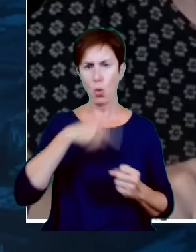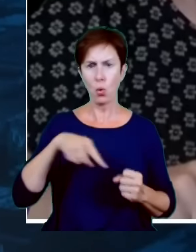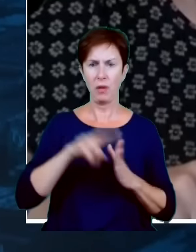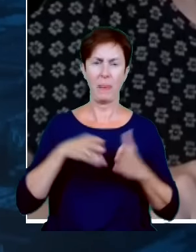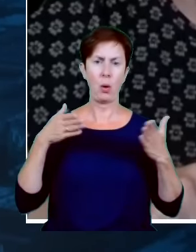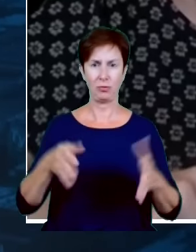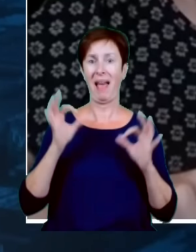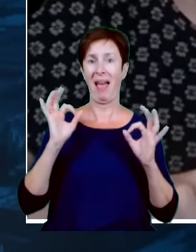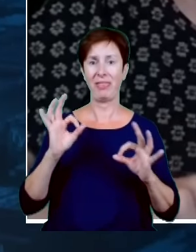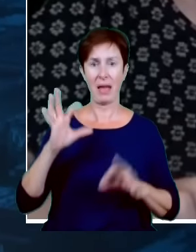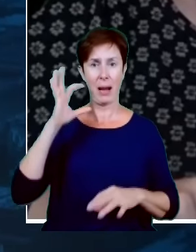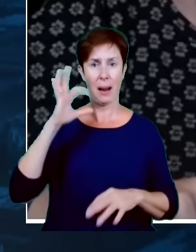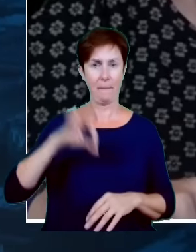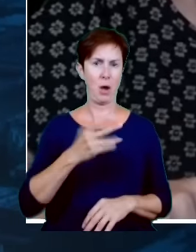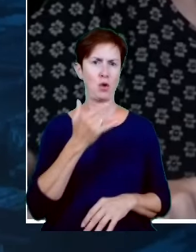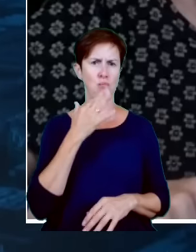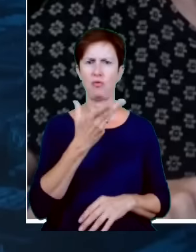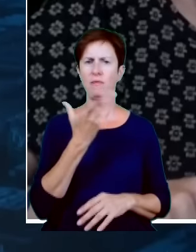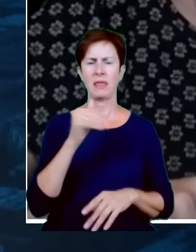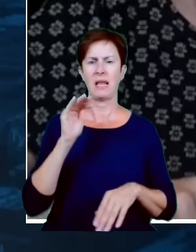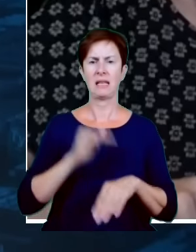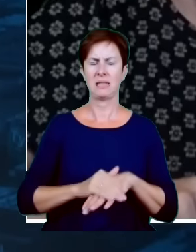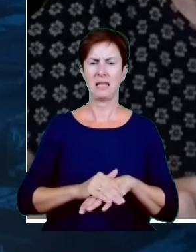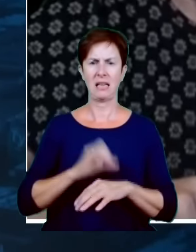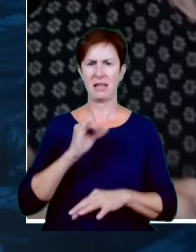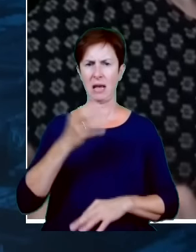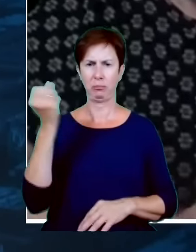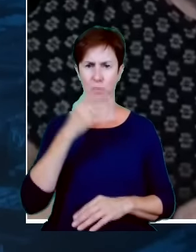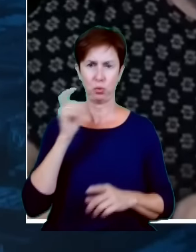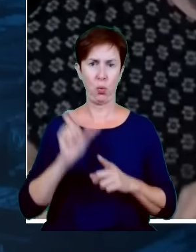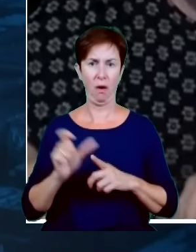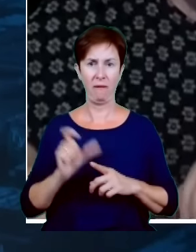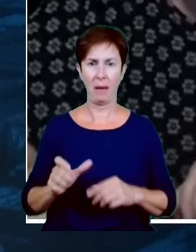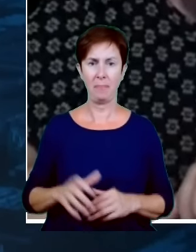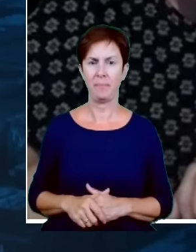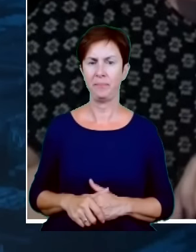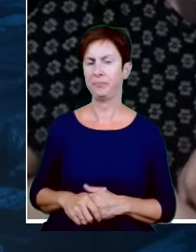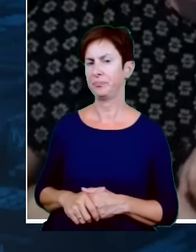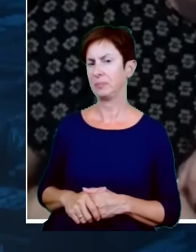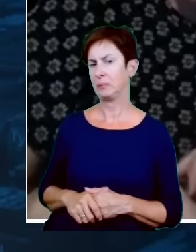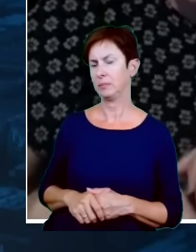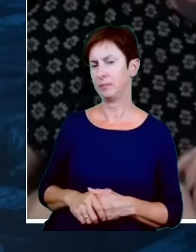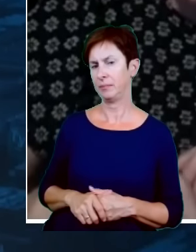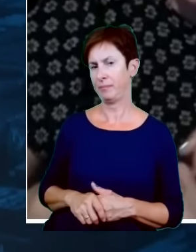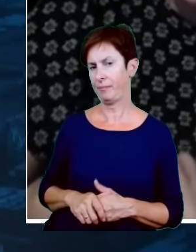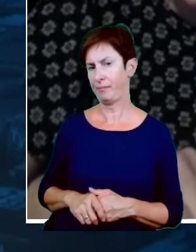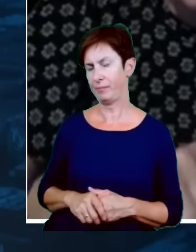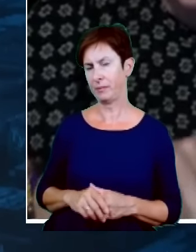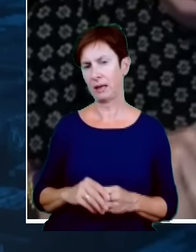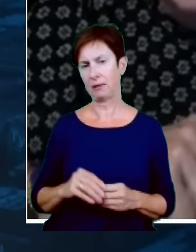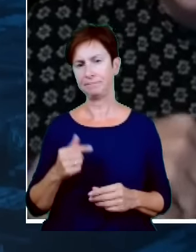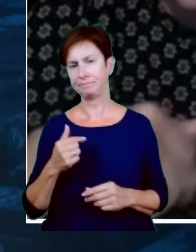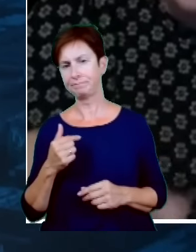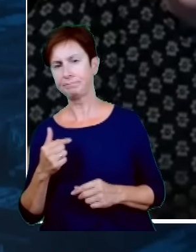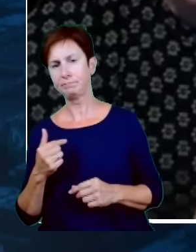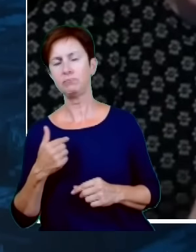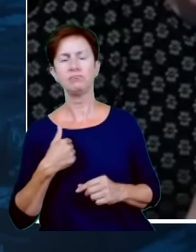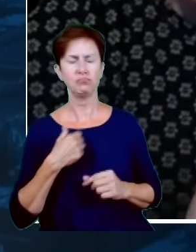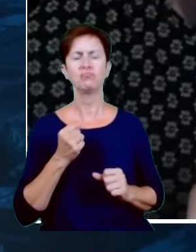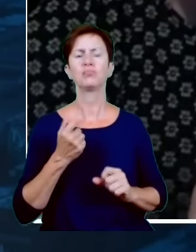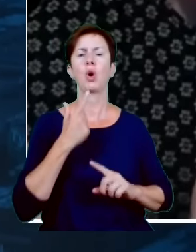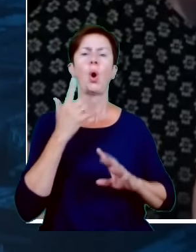pani twierdzi że pani nie pochwala takich wulgarnych słów znaczy to jak mówię Pochwalam osty język ale może nie aż taki